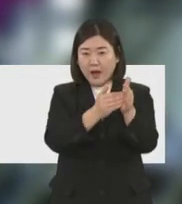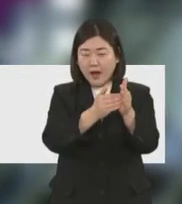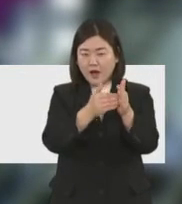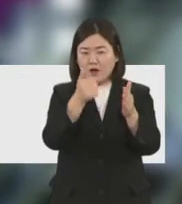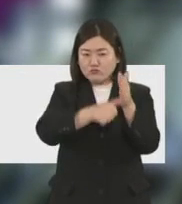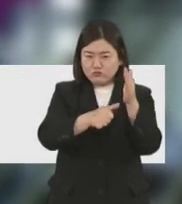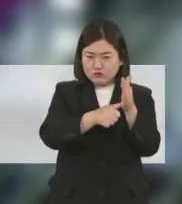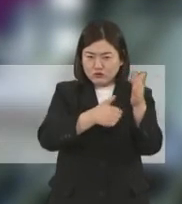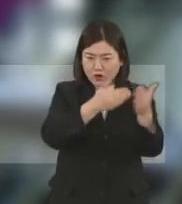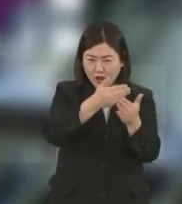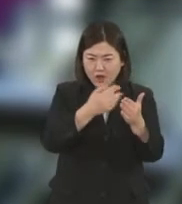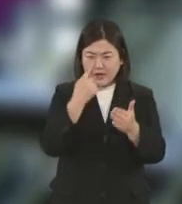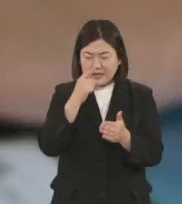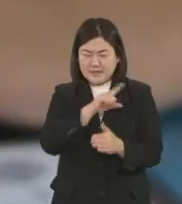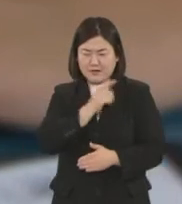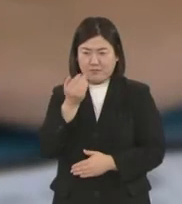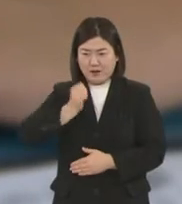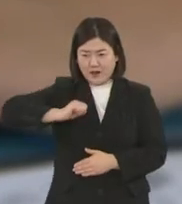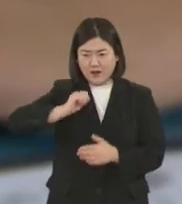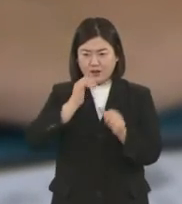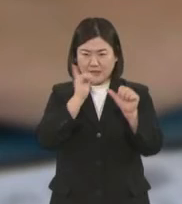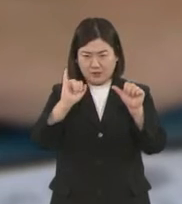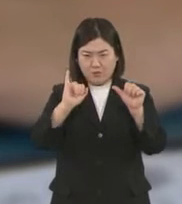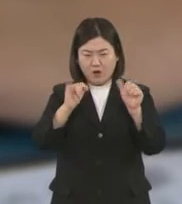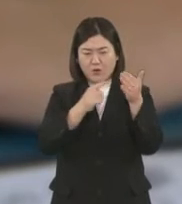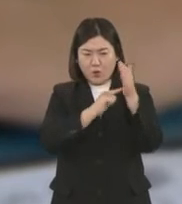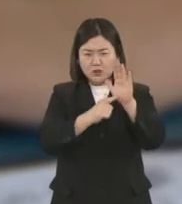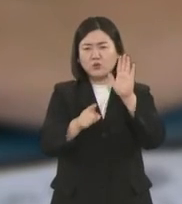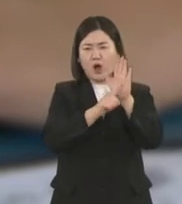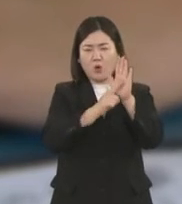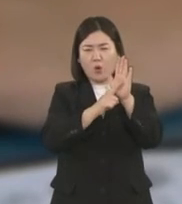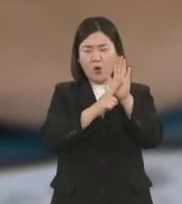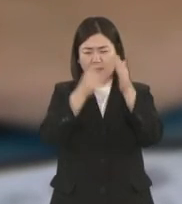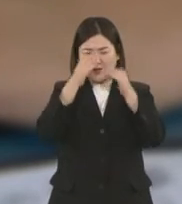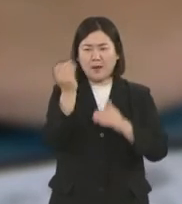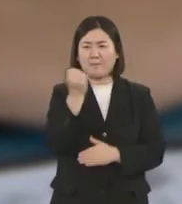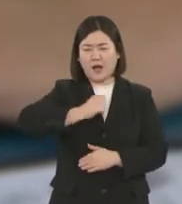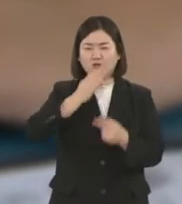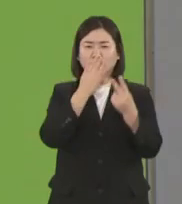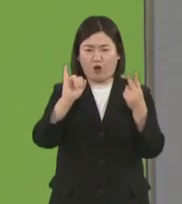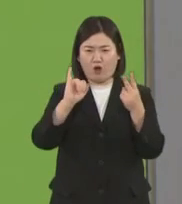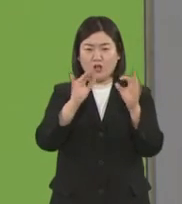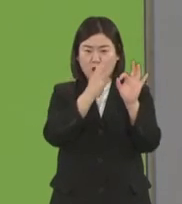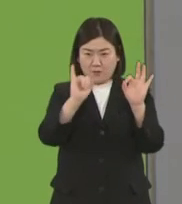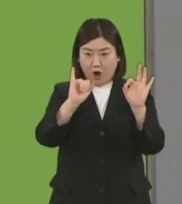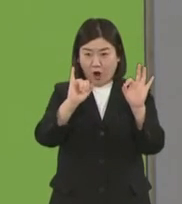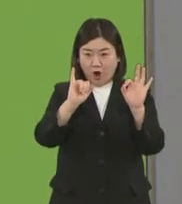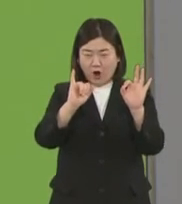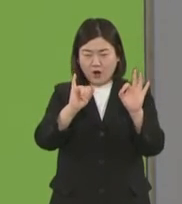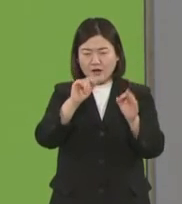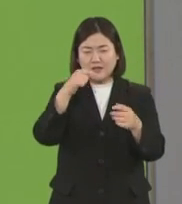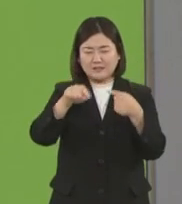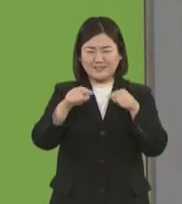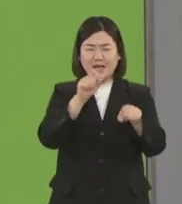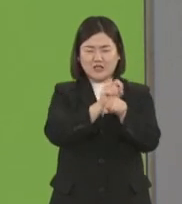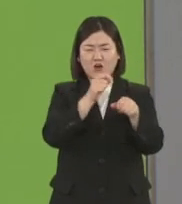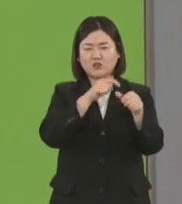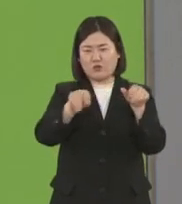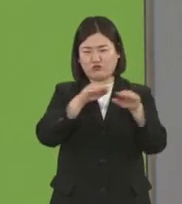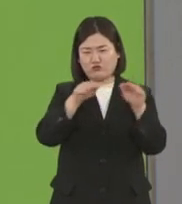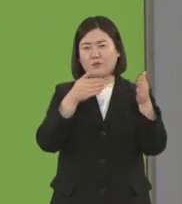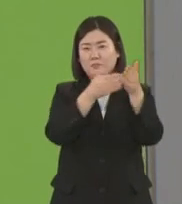대상을 확인과 실명 의무를 위반한 5명 표시 광고 명시 사항을 어긴 두 명 등 10명은 자치구의